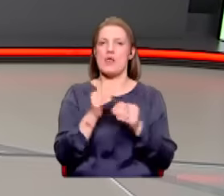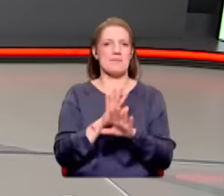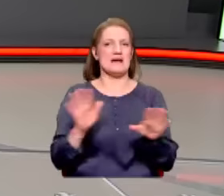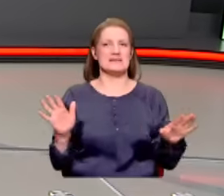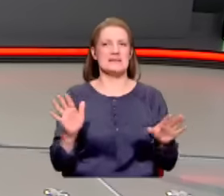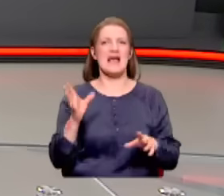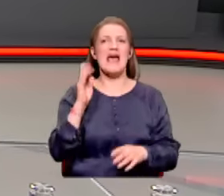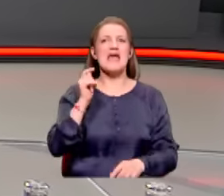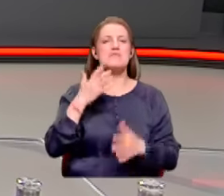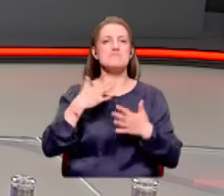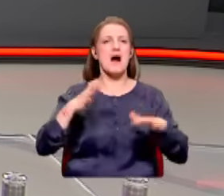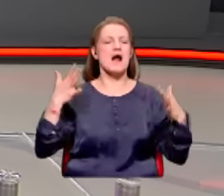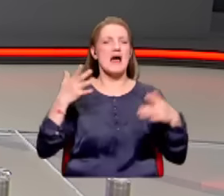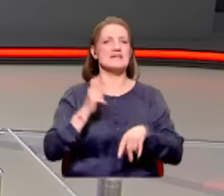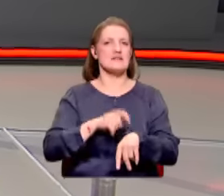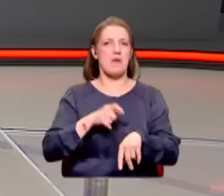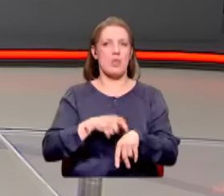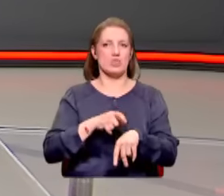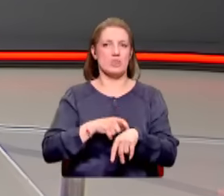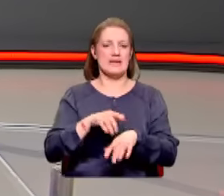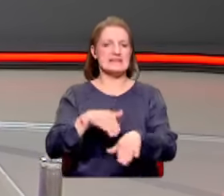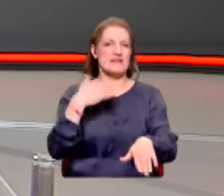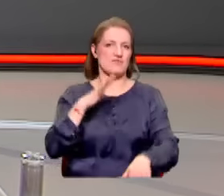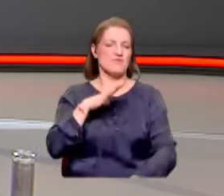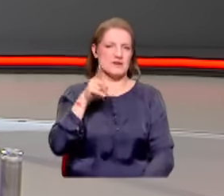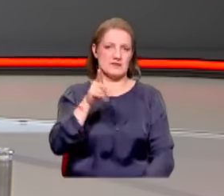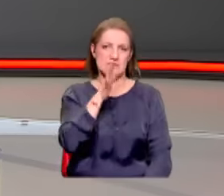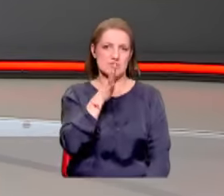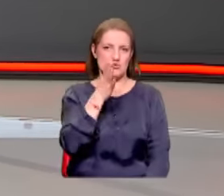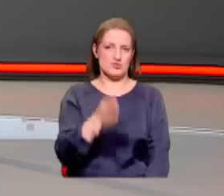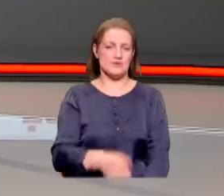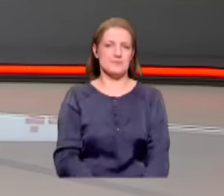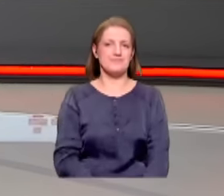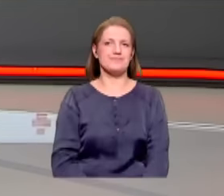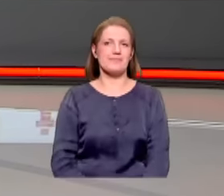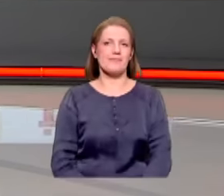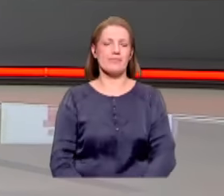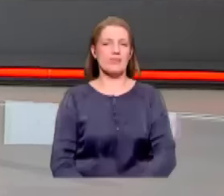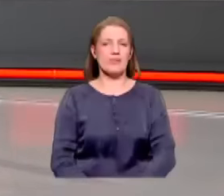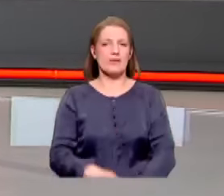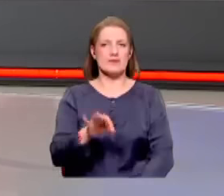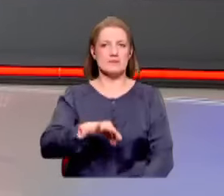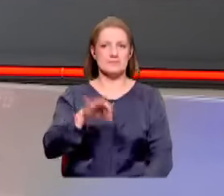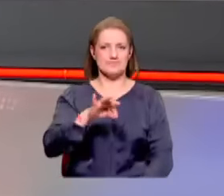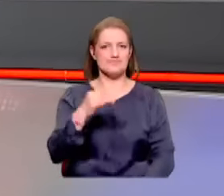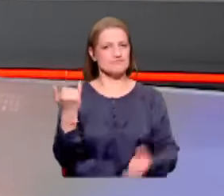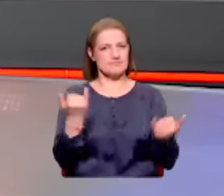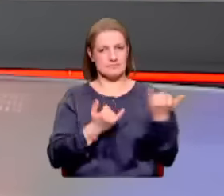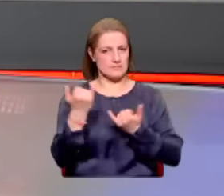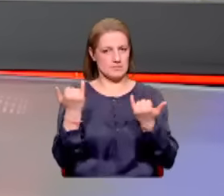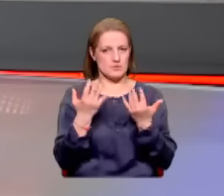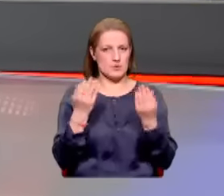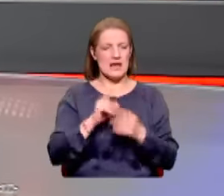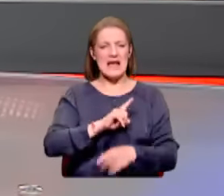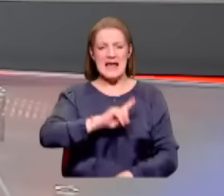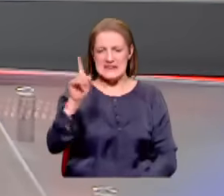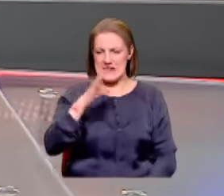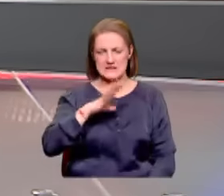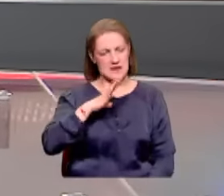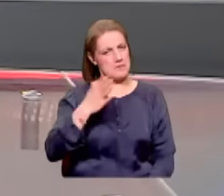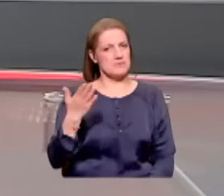ki en parlak zamanlarında da trafik vardı orada, biliyorsunuz. Şimdi tartışılsın, itiraz eden de